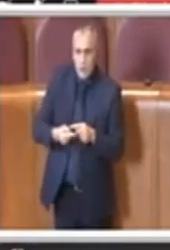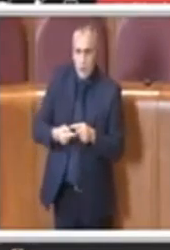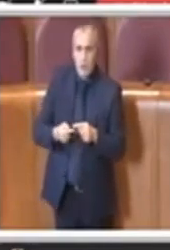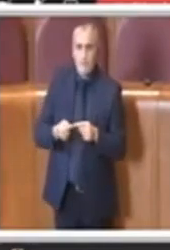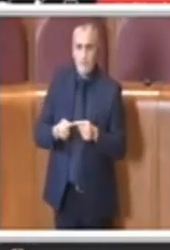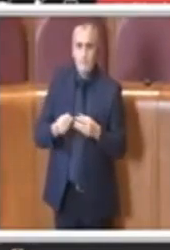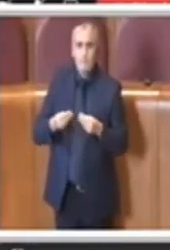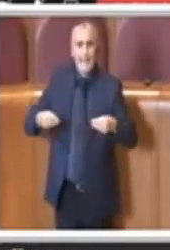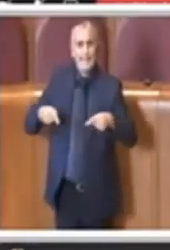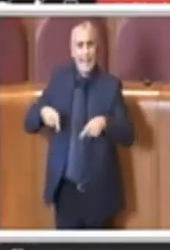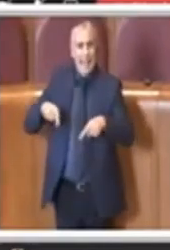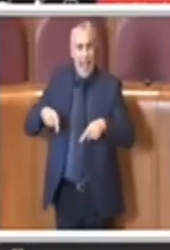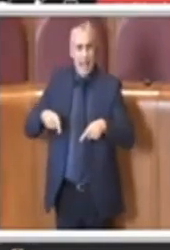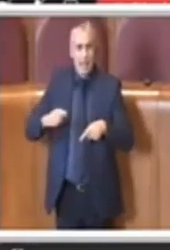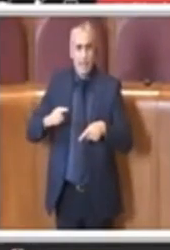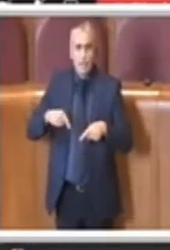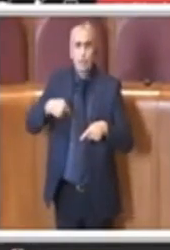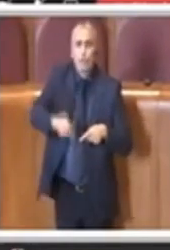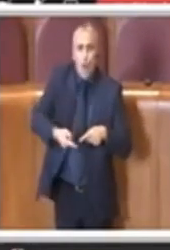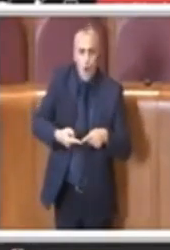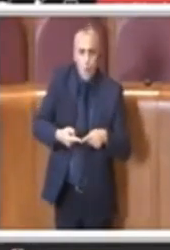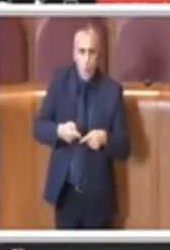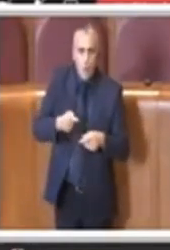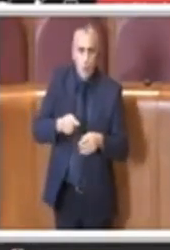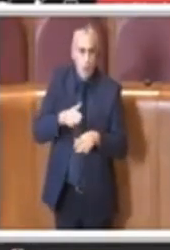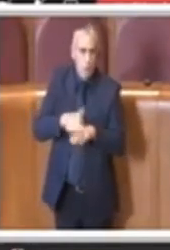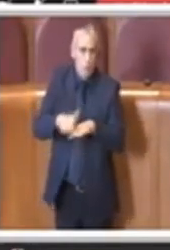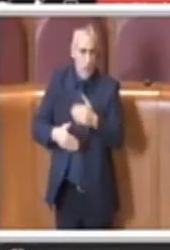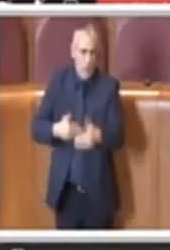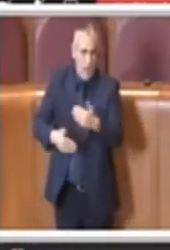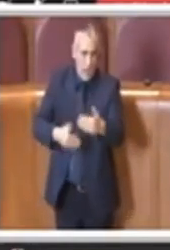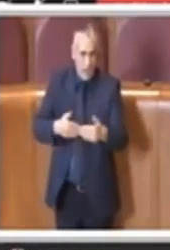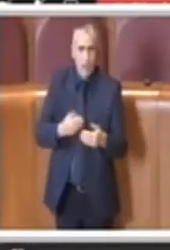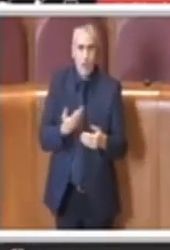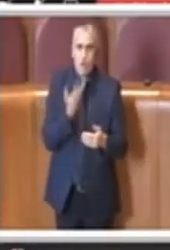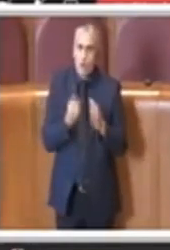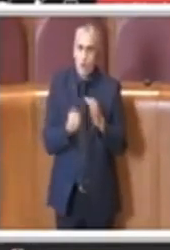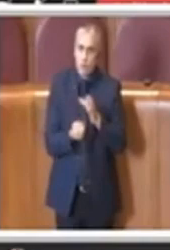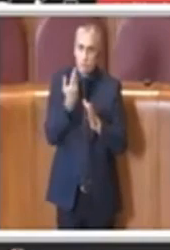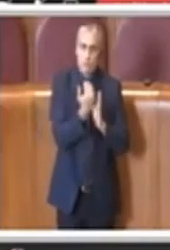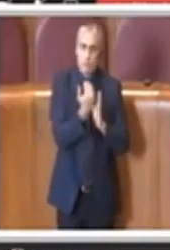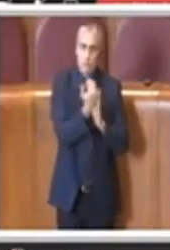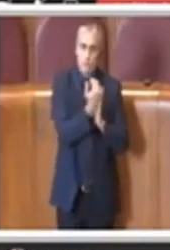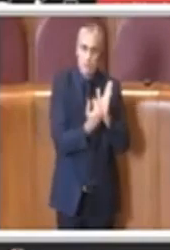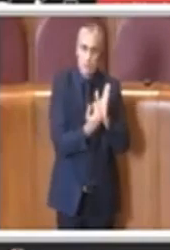si sta lavorando a un nuovo piano industriale per arrivare via via alla